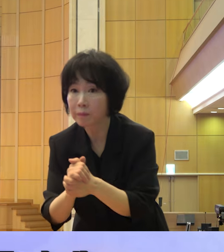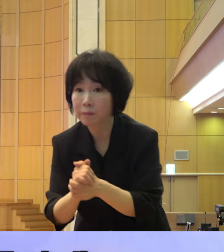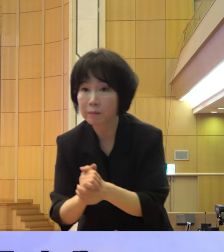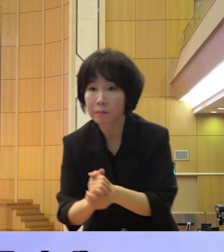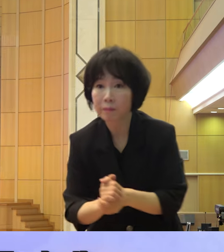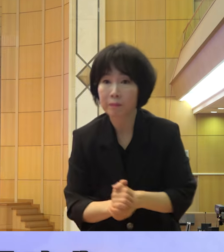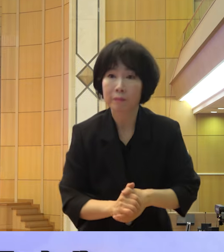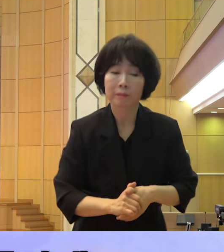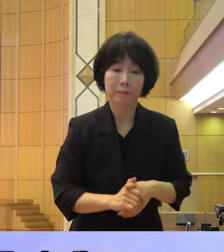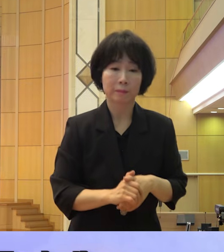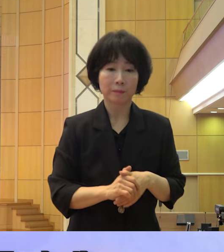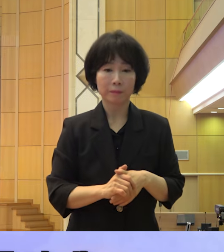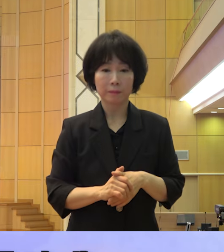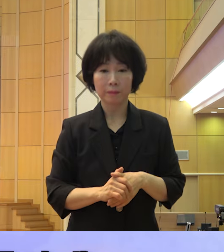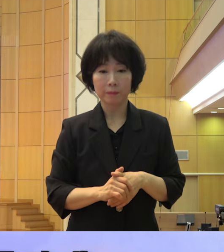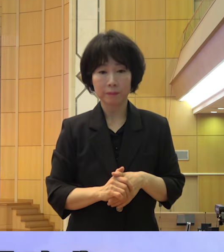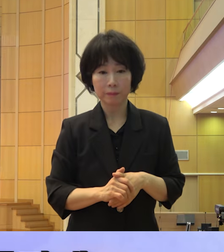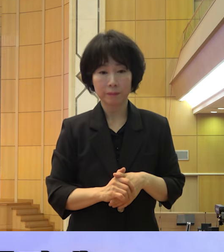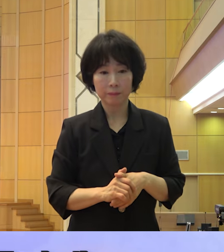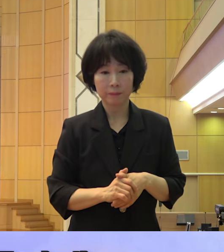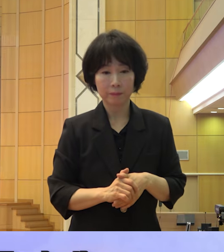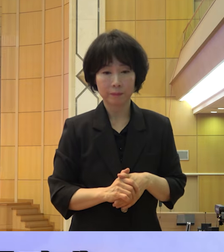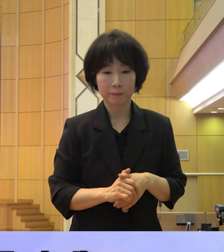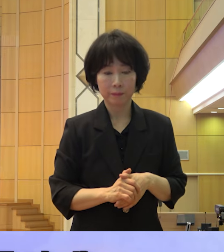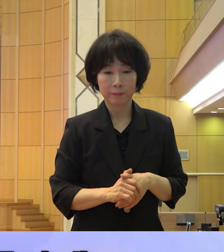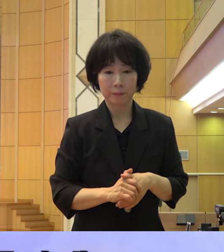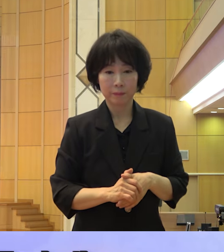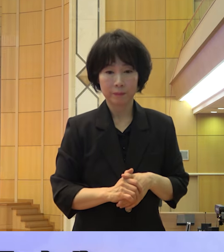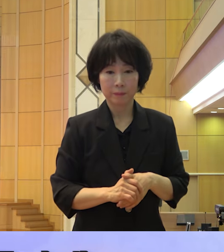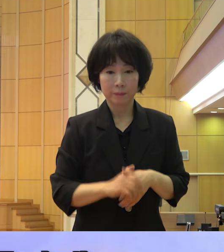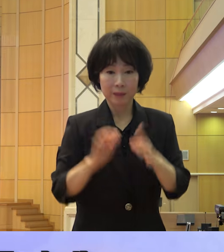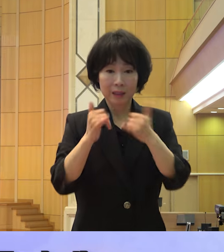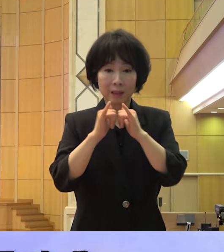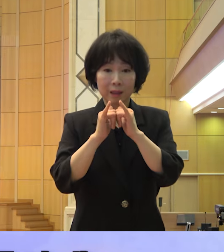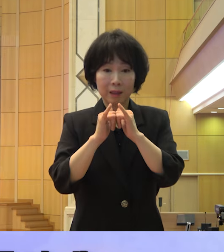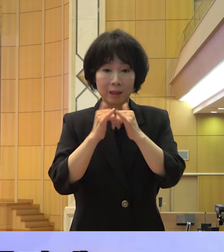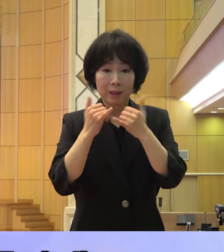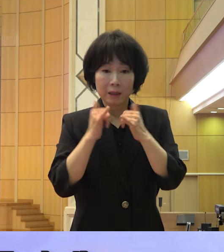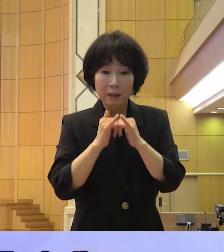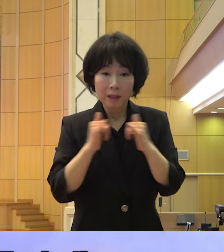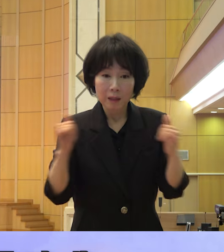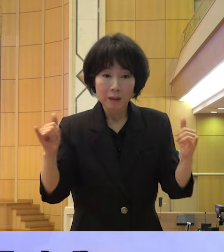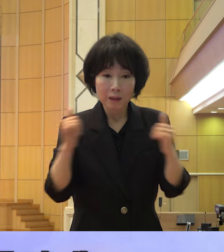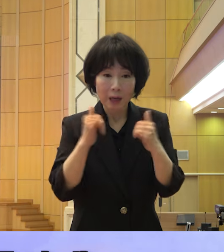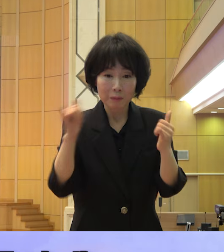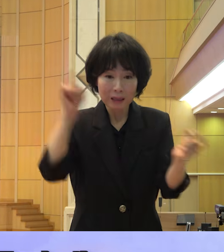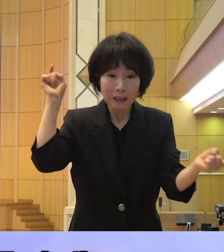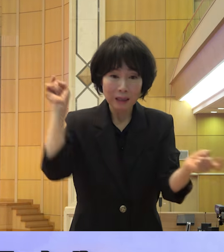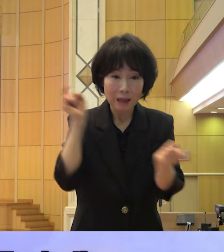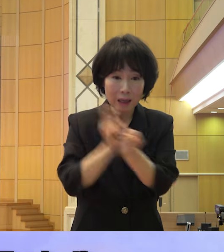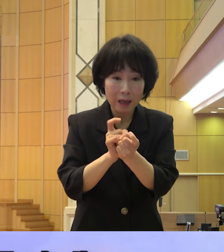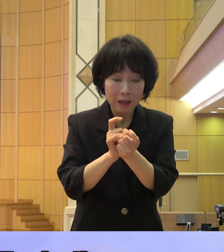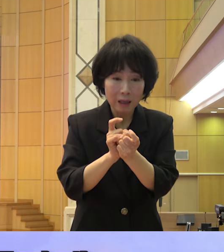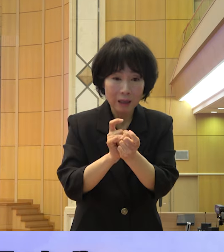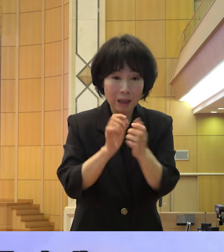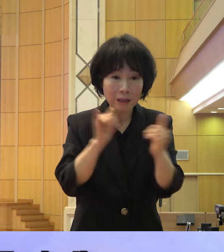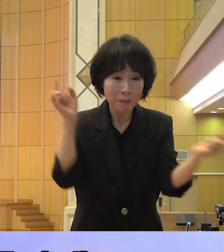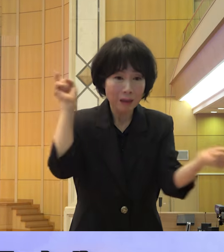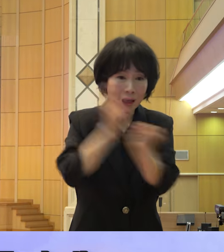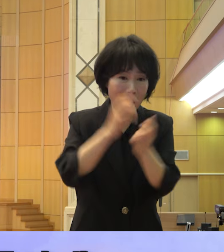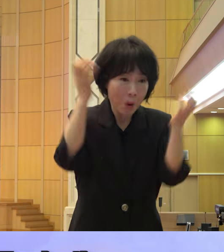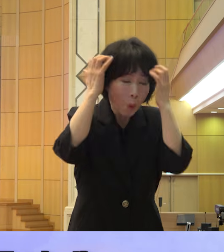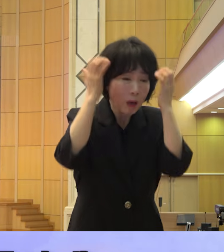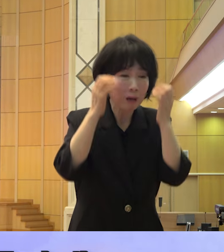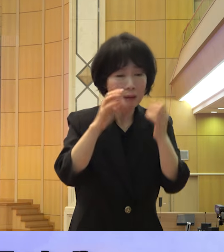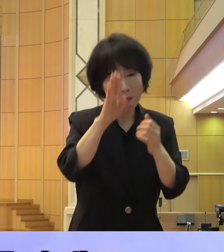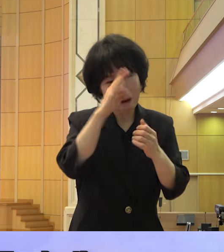힘이 없는 것도 아니에요. 13장 5절에 보니까 사람들이 당하는 고난이 그들에게는 없고, 사람들마다 막